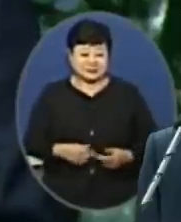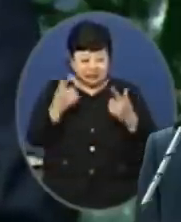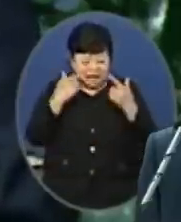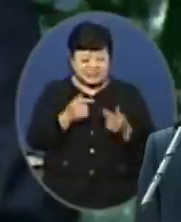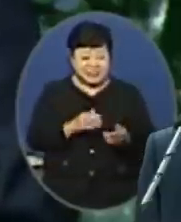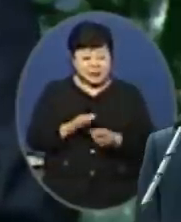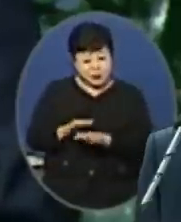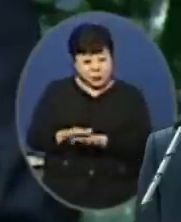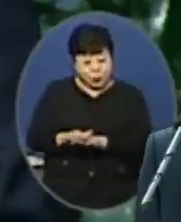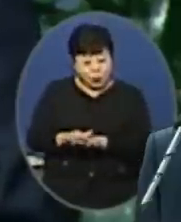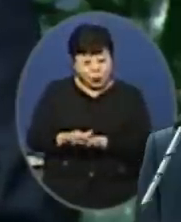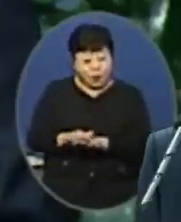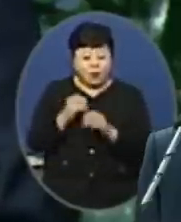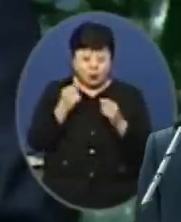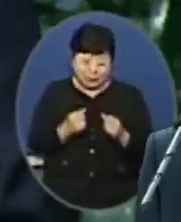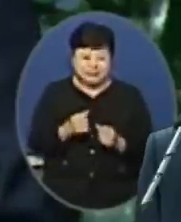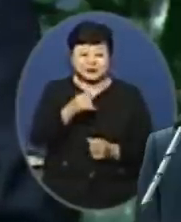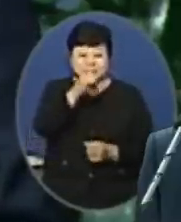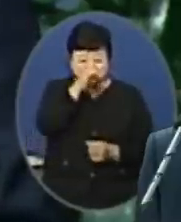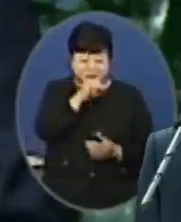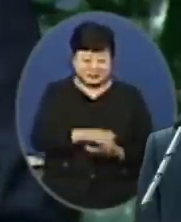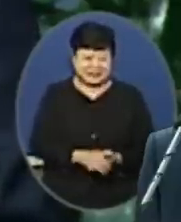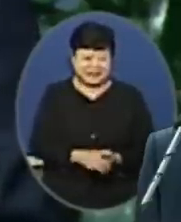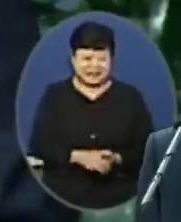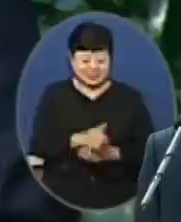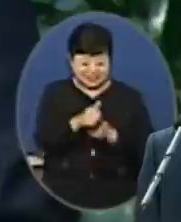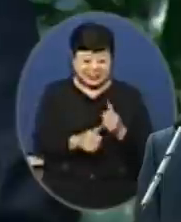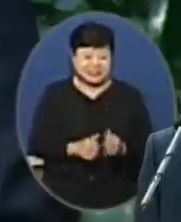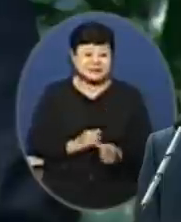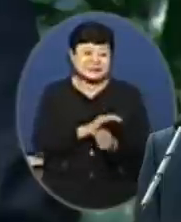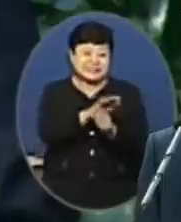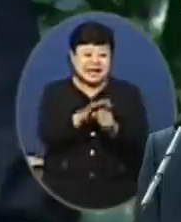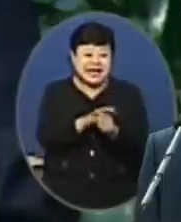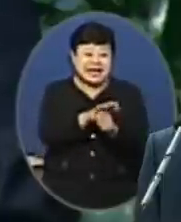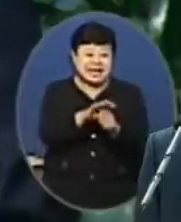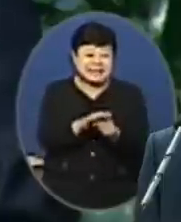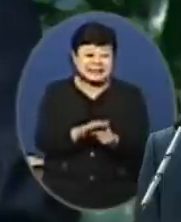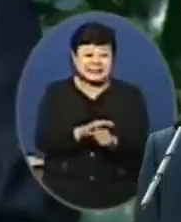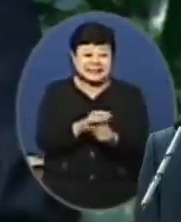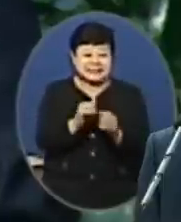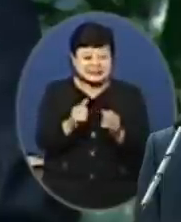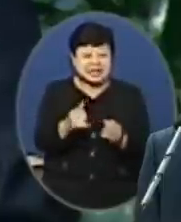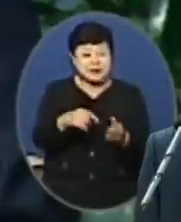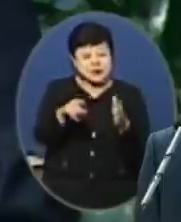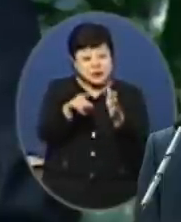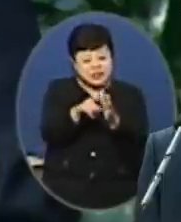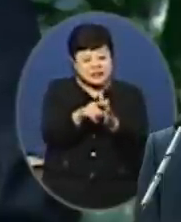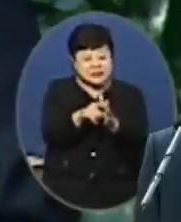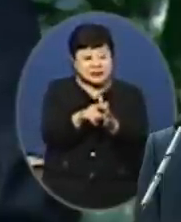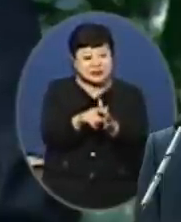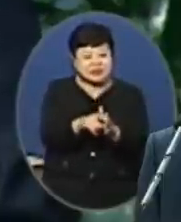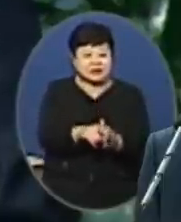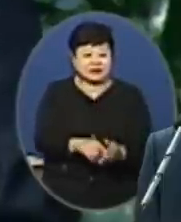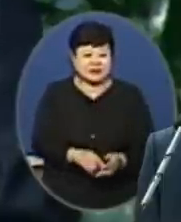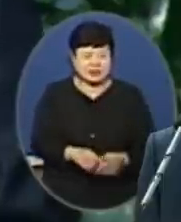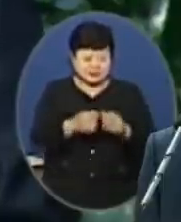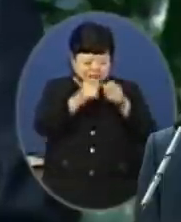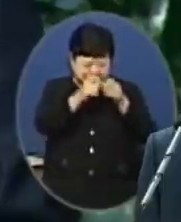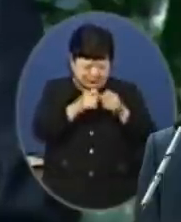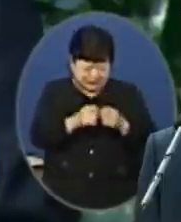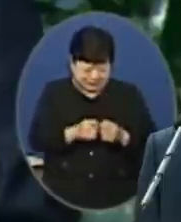언제나 예비해 놓고 계신 것입니다. 우리가 하나님을 사랑하면 사랑하는 자를 위해서 아주 주도